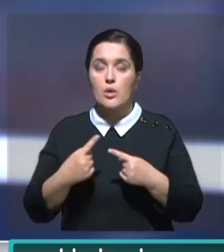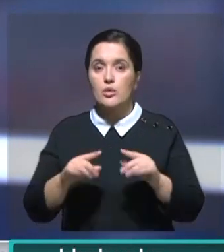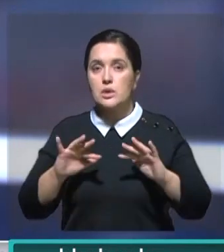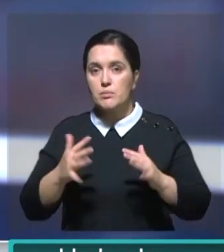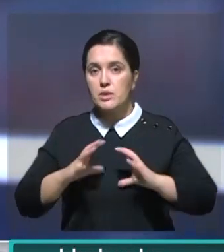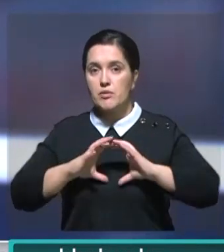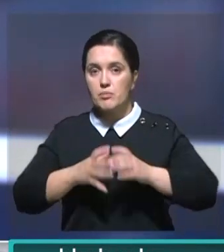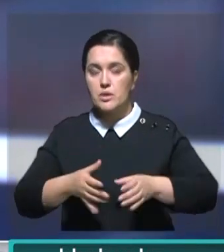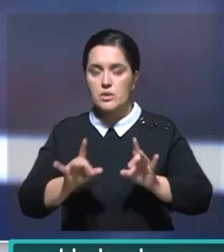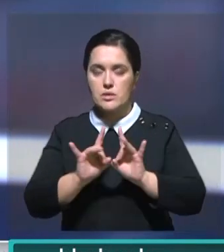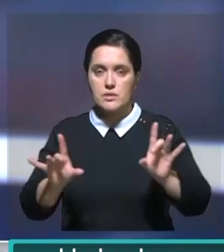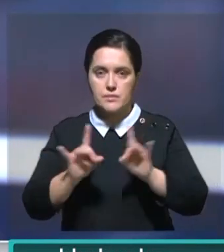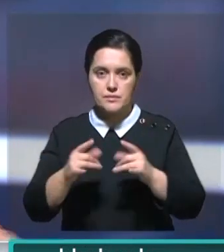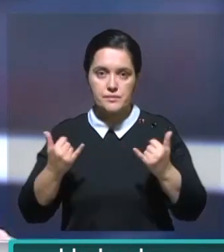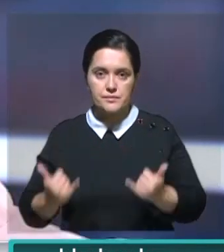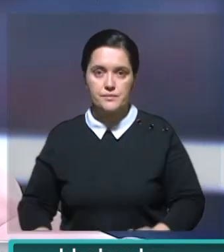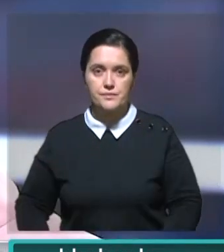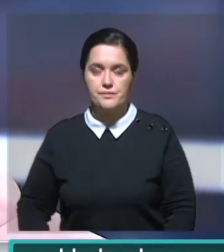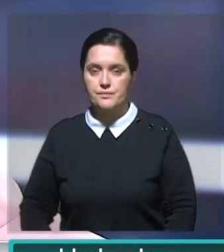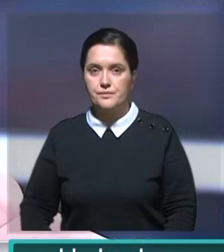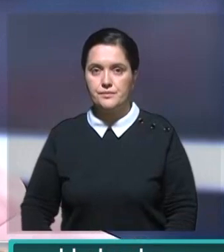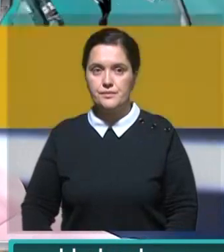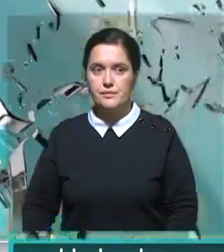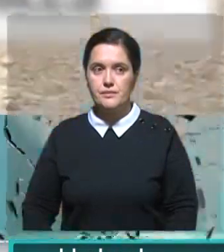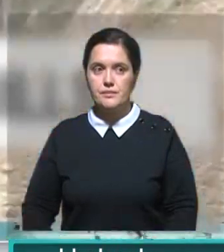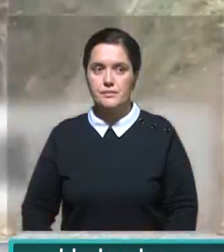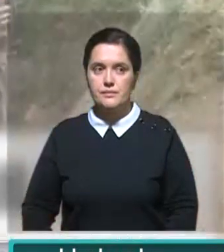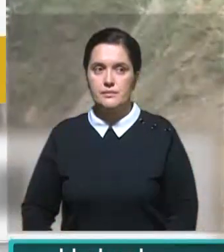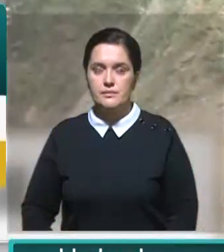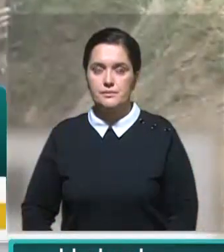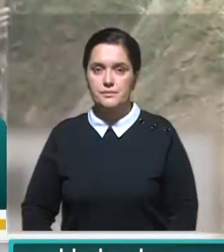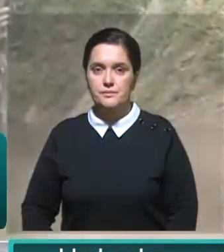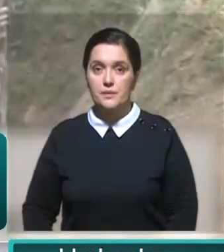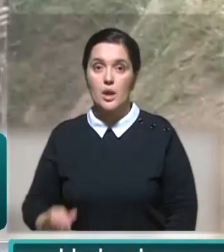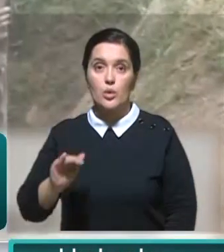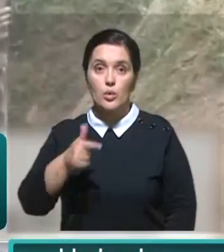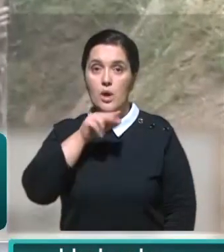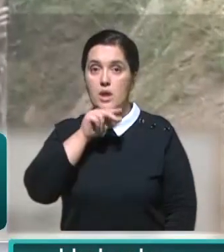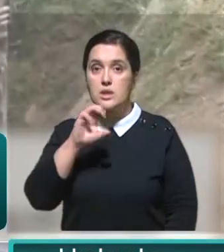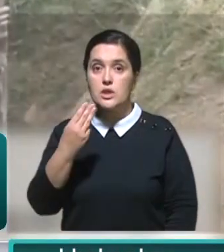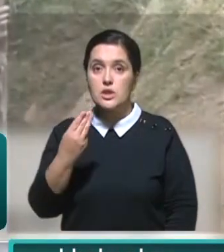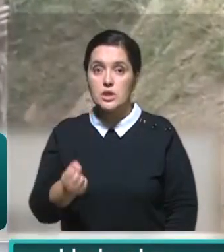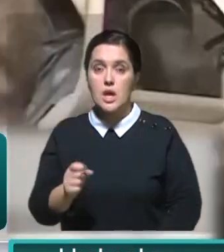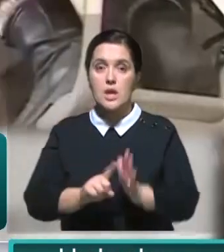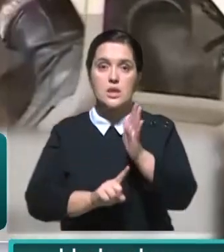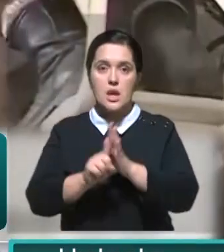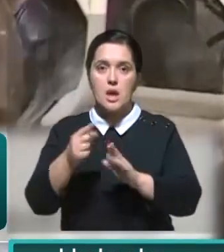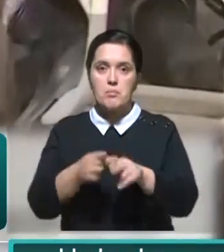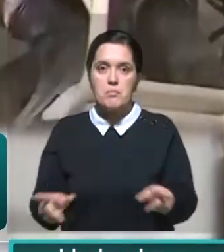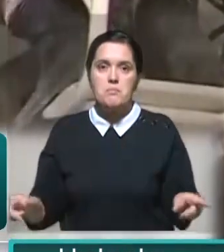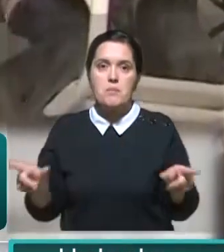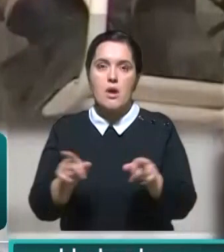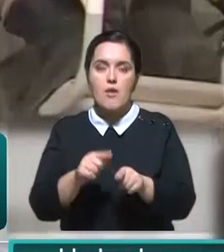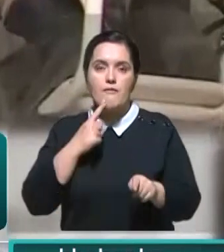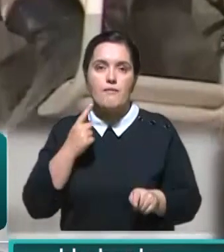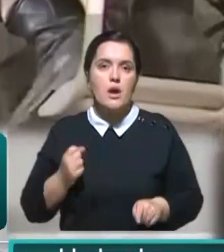и о других событиях в мире наш международный дайджест. Южная Корея и Соединенные Штаты начали масштабные совместные